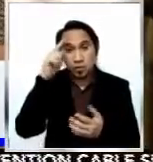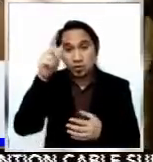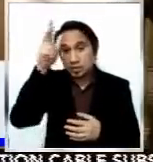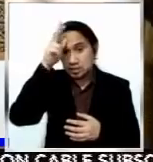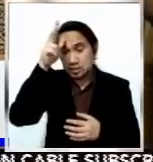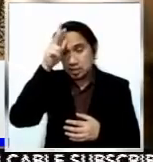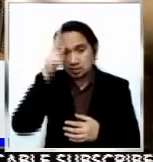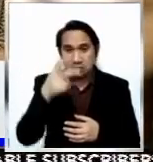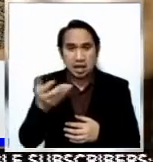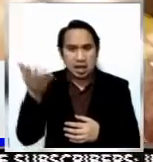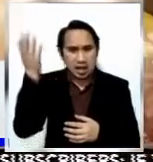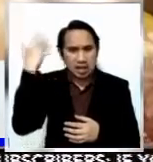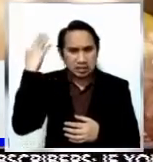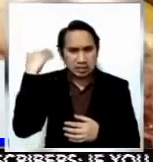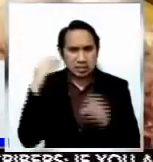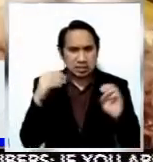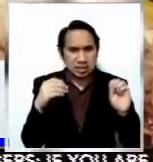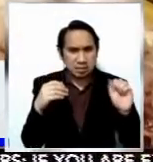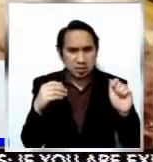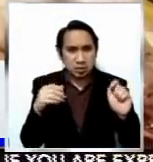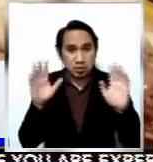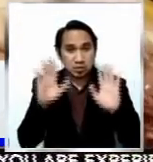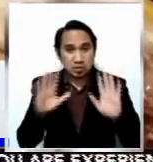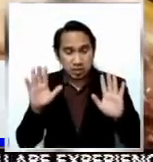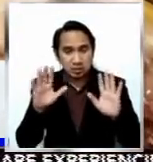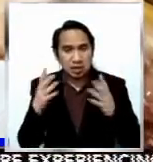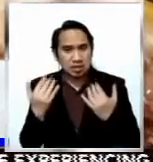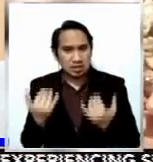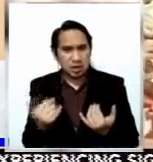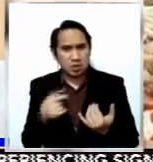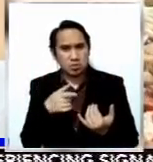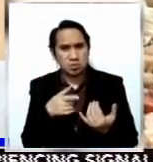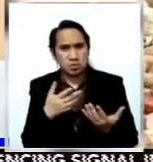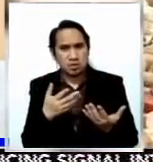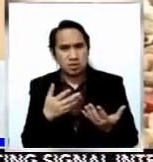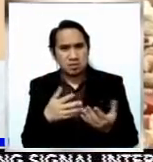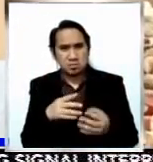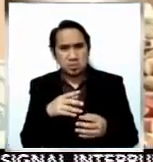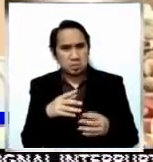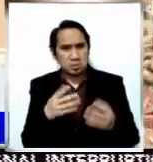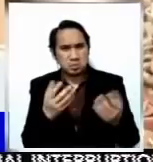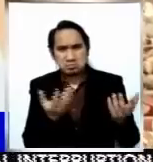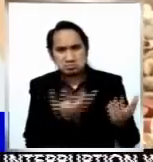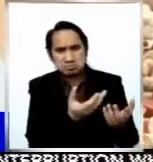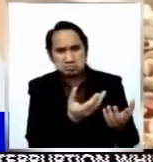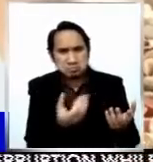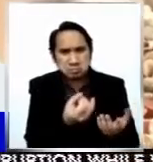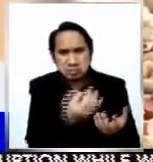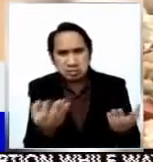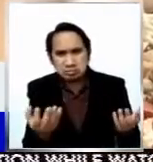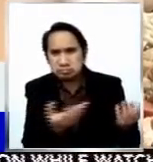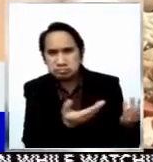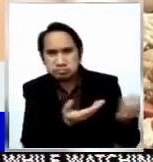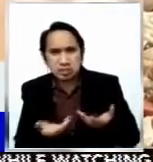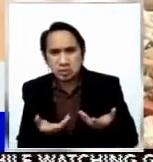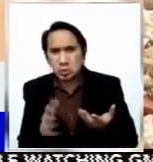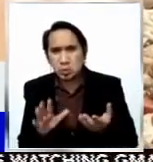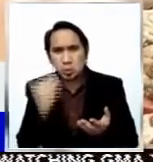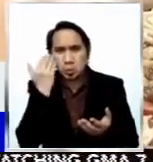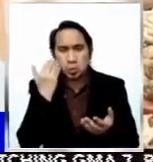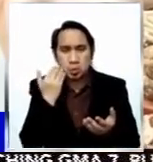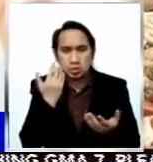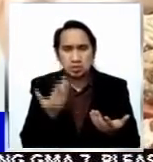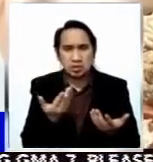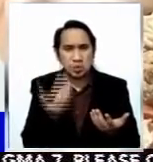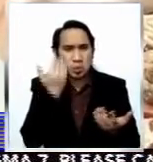weekend, muli raw naramdaman ng mga nagtitinda ang paghigpit ng supply. Noong Friday, Saturday, Sunday man, bigla pong nag-assert ang mga